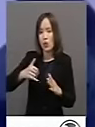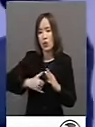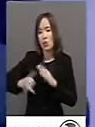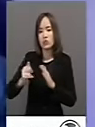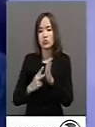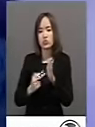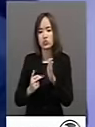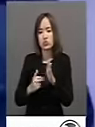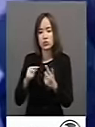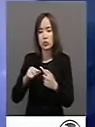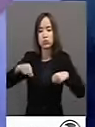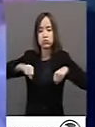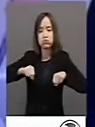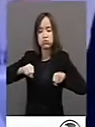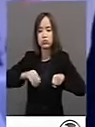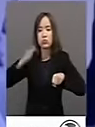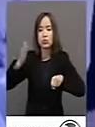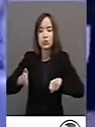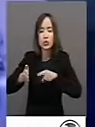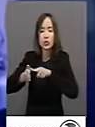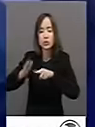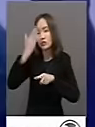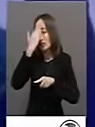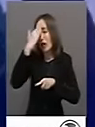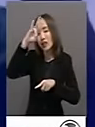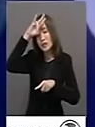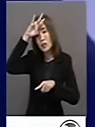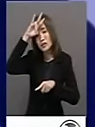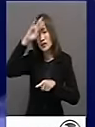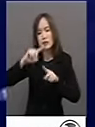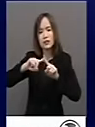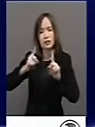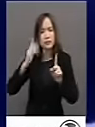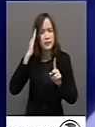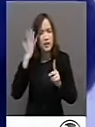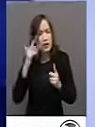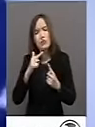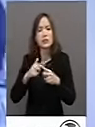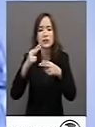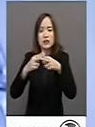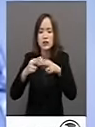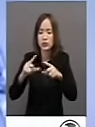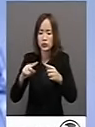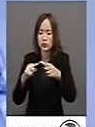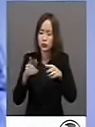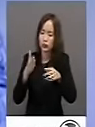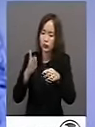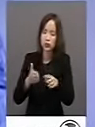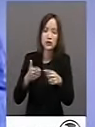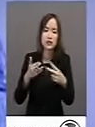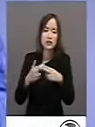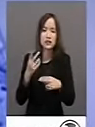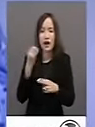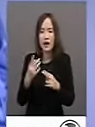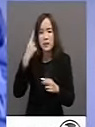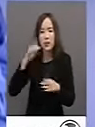ไปที่รถจักรยานยนต์ซึ่งจอดอยู่ที่บริเวณหน้าร้านแต่ว่าไม่ทราบว่าเป็นรถจักรยานยนต์ยี่ห้ออะไรนะฮะหลบหนีไปท